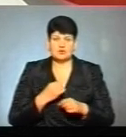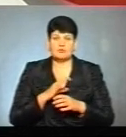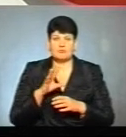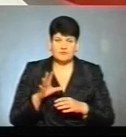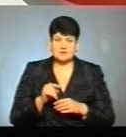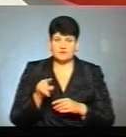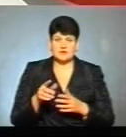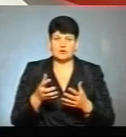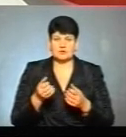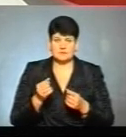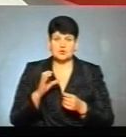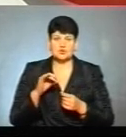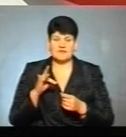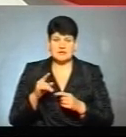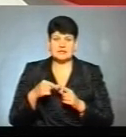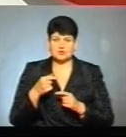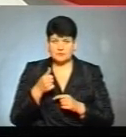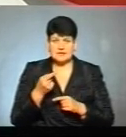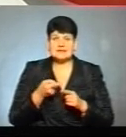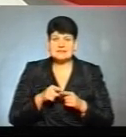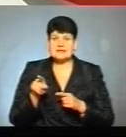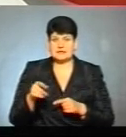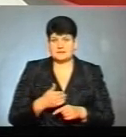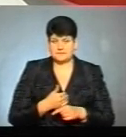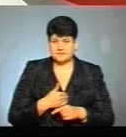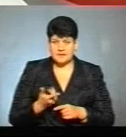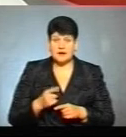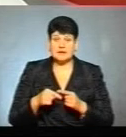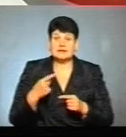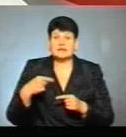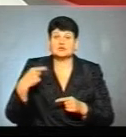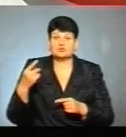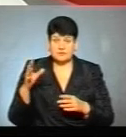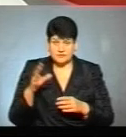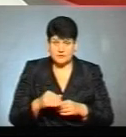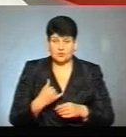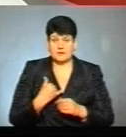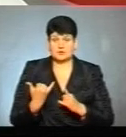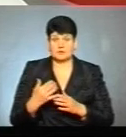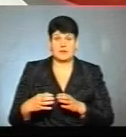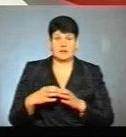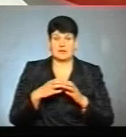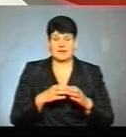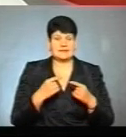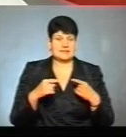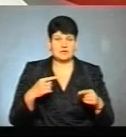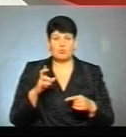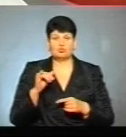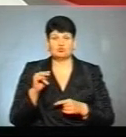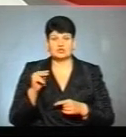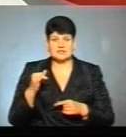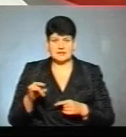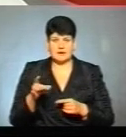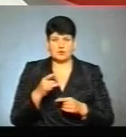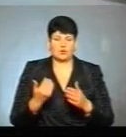все, щоб вони отримали субвенцію в наступному році. Це їхнє виявлення. Але всі наступні, у нас сьогодні, наприклад, у мене була делегація з інших, з Бучицького району, які